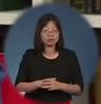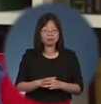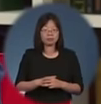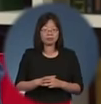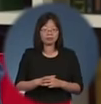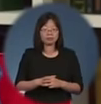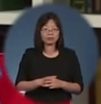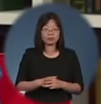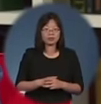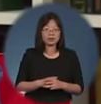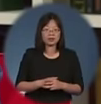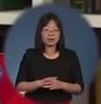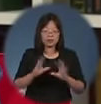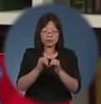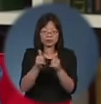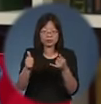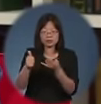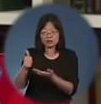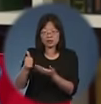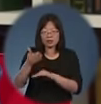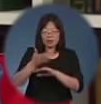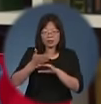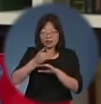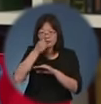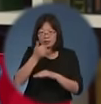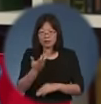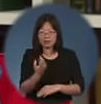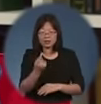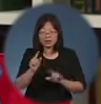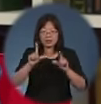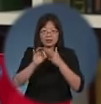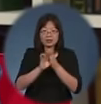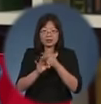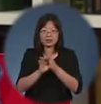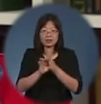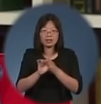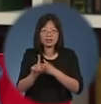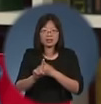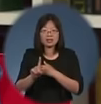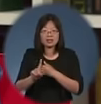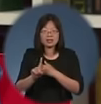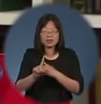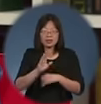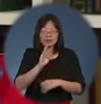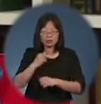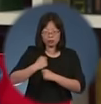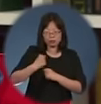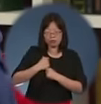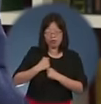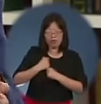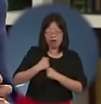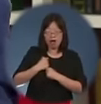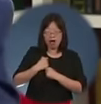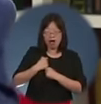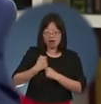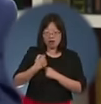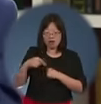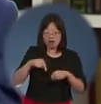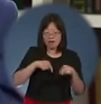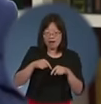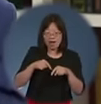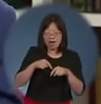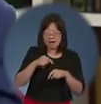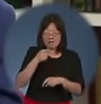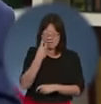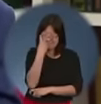지금도이 독자 국민들께 고마운 건 81년이면 개엄 살벌한 시절이고 아유 서슬 벌었니 서슬 벌었